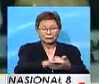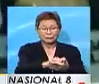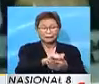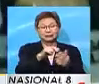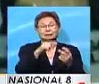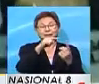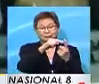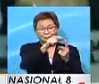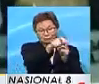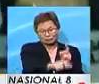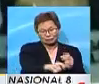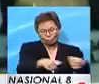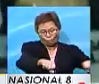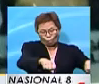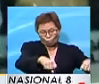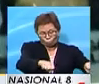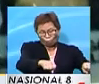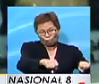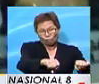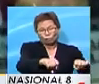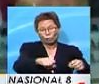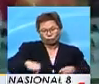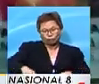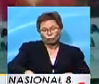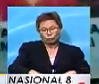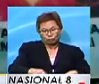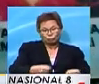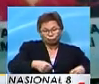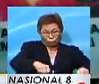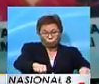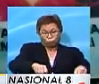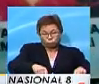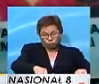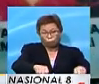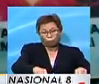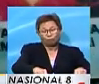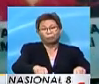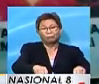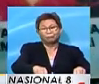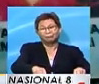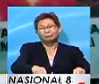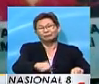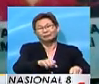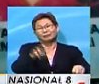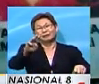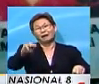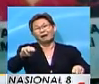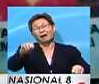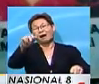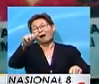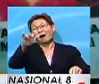Akil Naim menunggang motosikal dari arah Sungai korok menghala ke Pantai Johor manakala